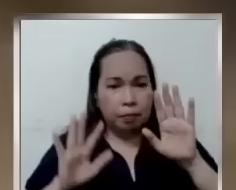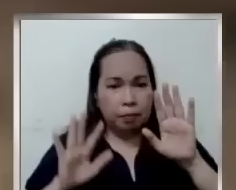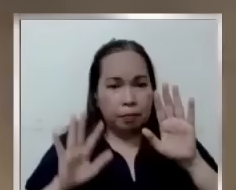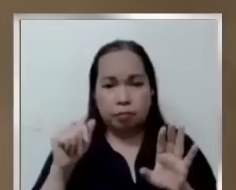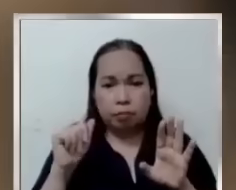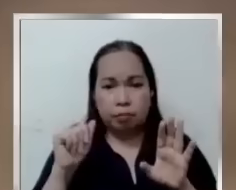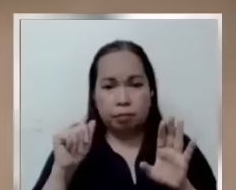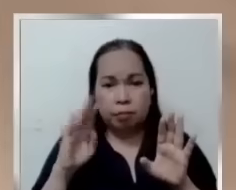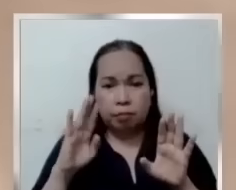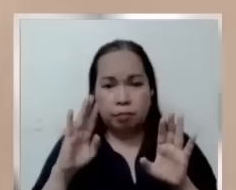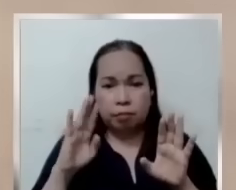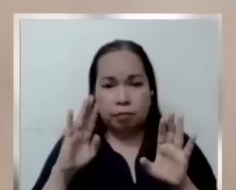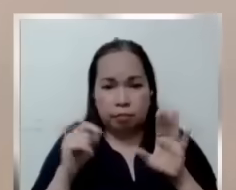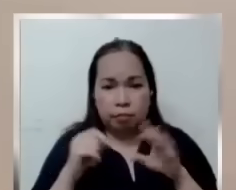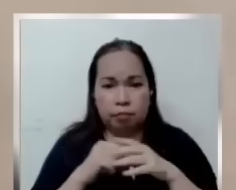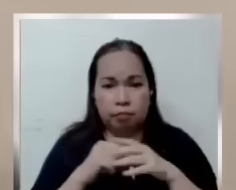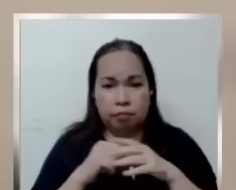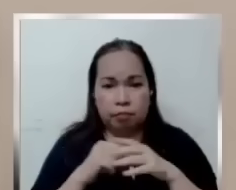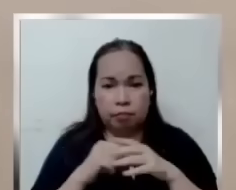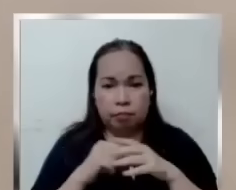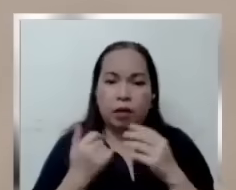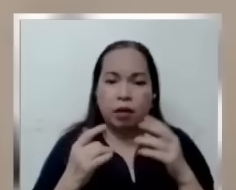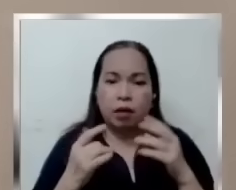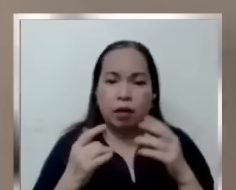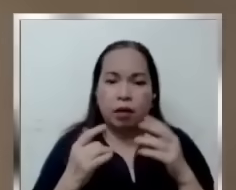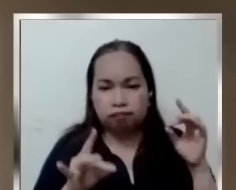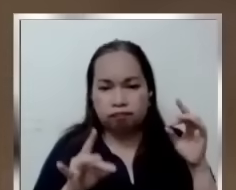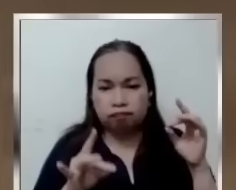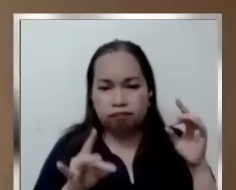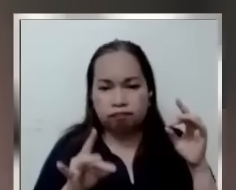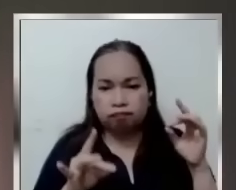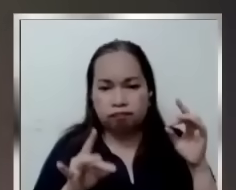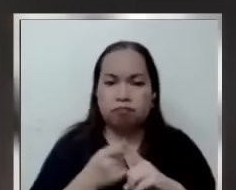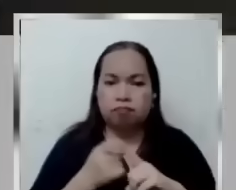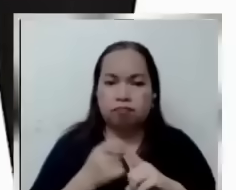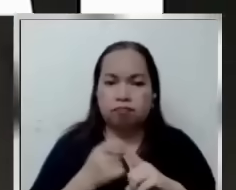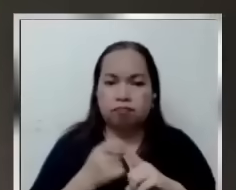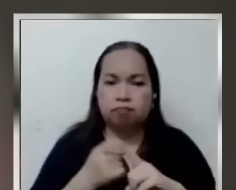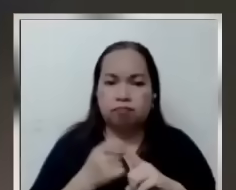Yeah, today, mga putik na galing doon sa bundok ay cleared naman na.